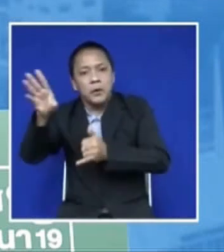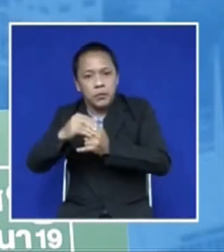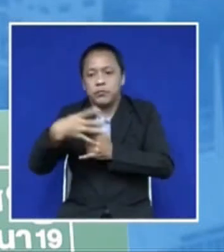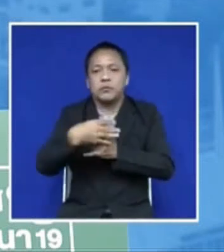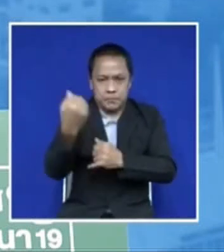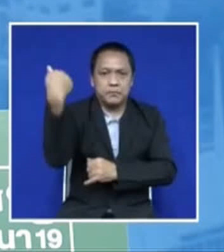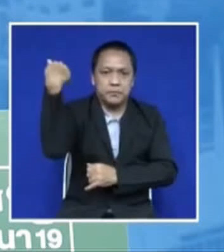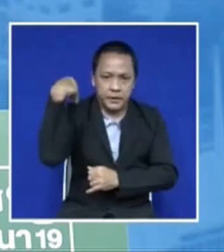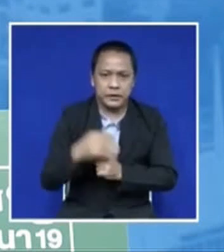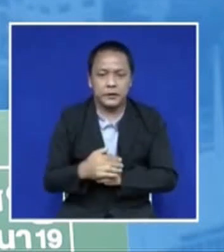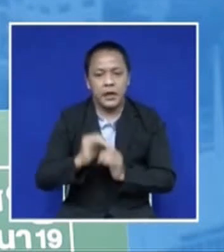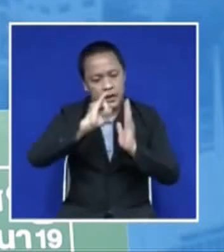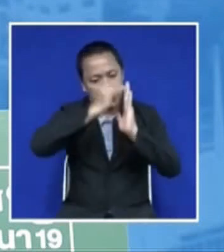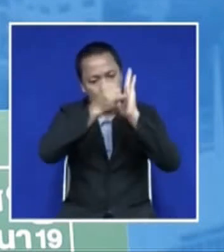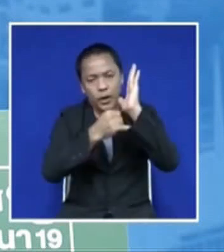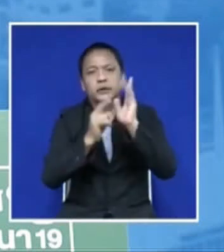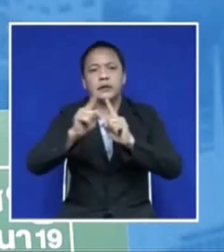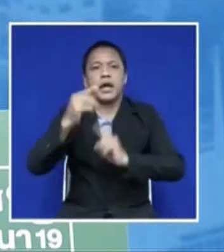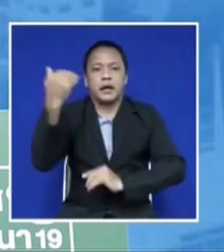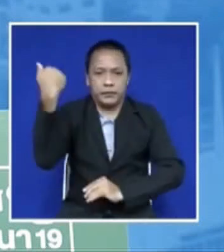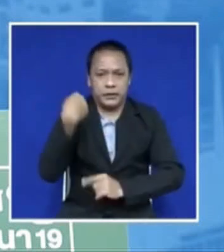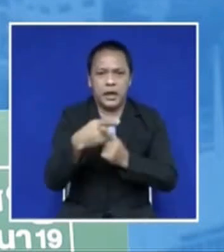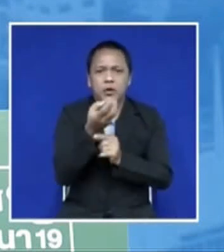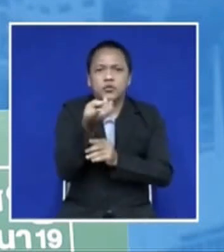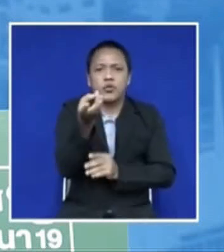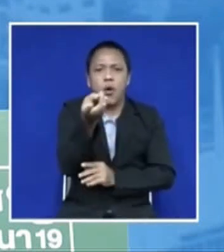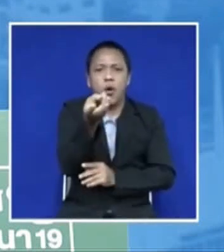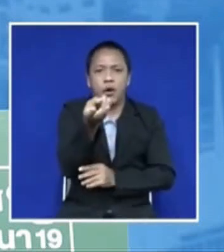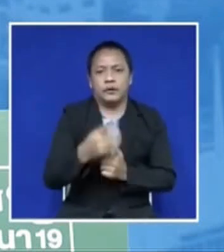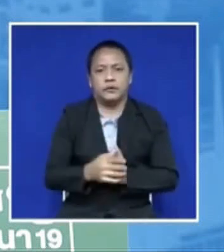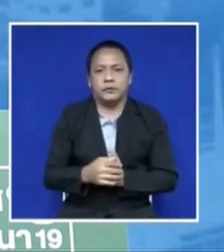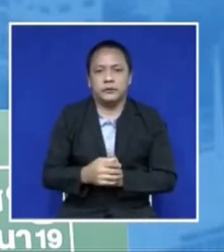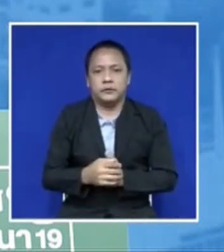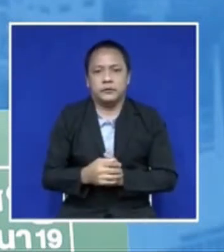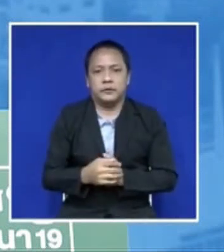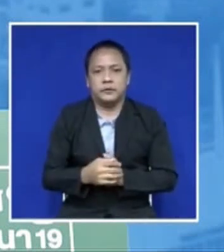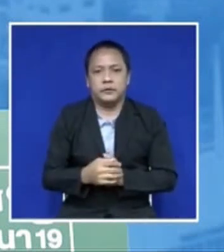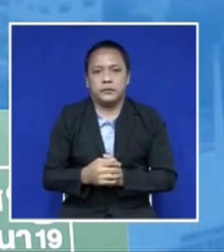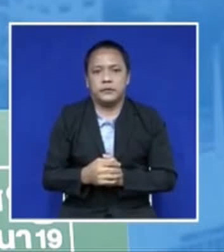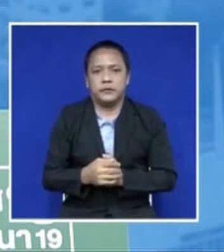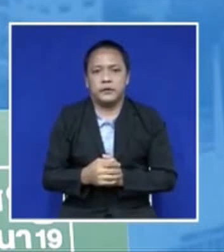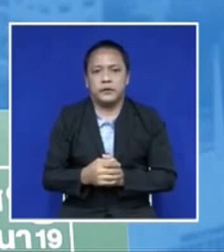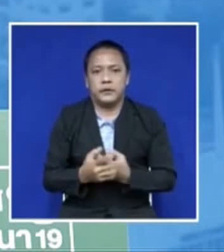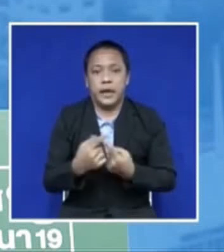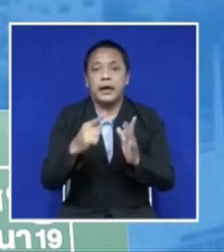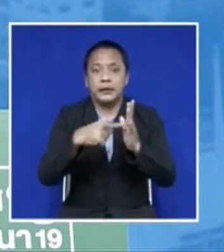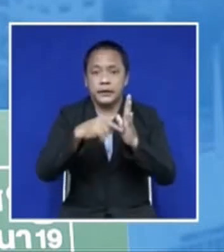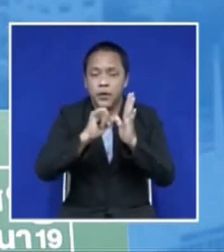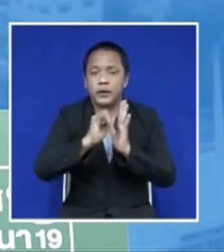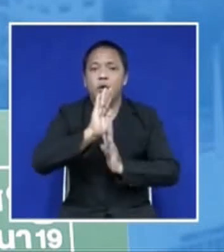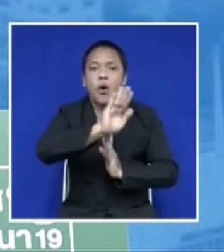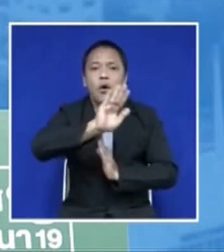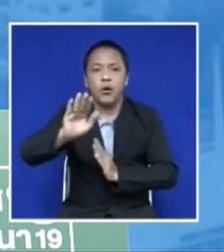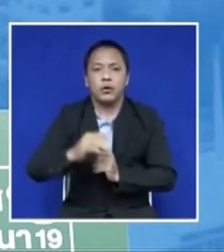สคบก็ได้ค่ะมีข่าวนะอ่ะสำหรับมาตรการข้อ 4นะครับจะมีศูนย์รับคำปรึกษาเรื่องของสารการธนบัตรทุกจังหวัด 5กำหนดผู้